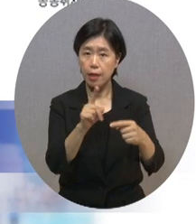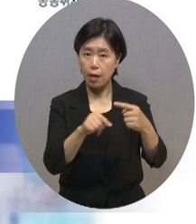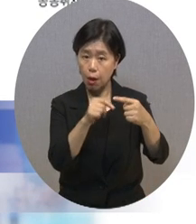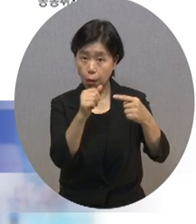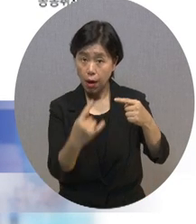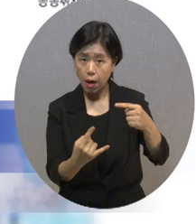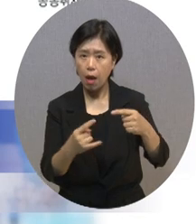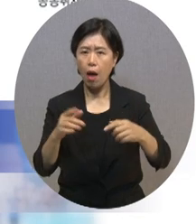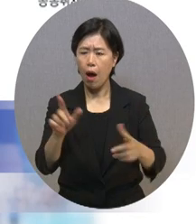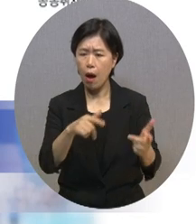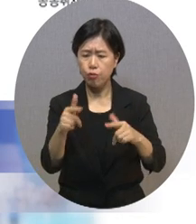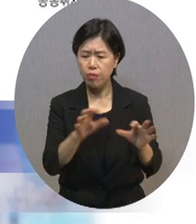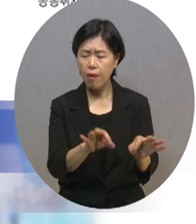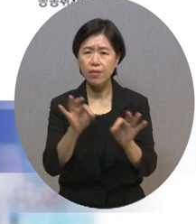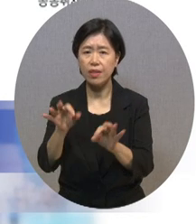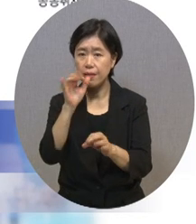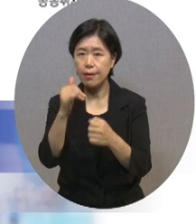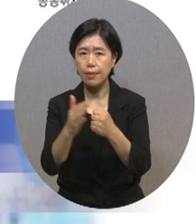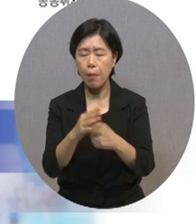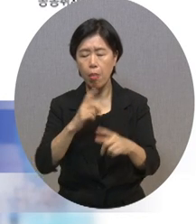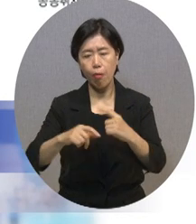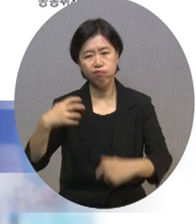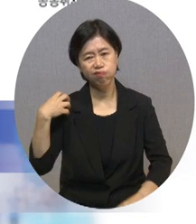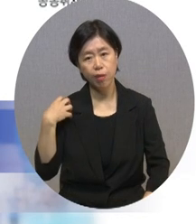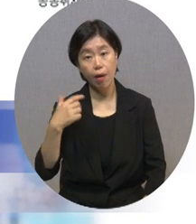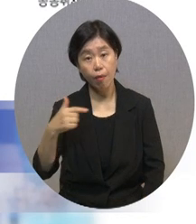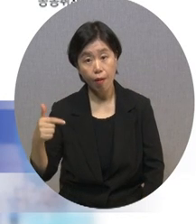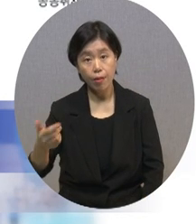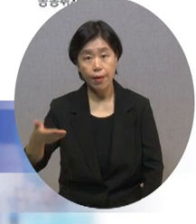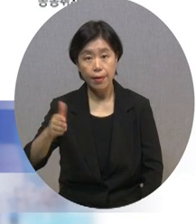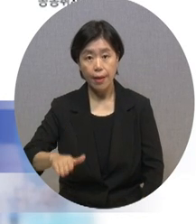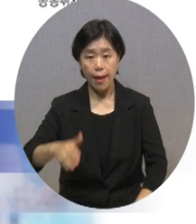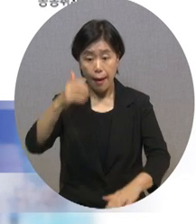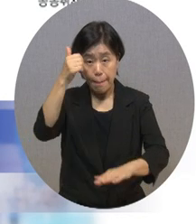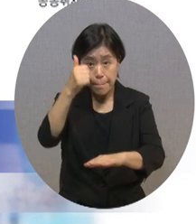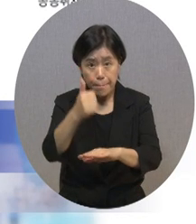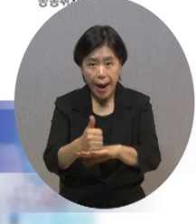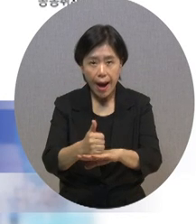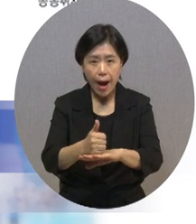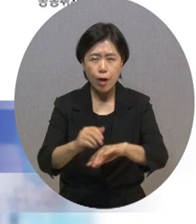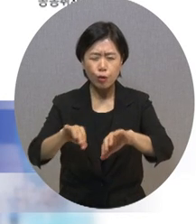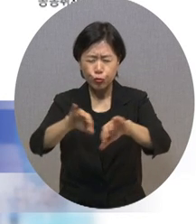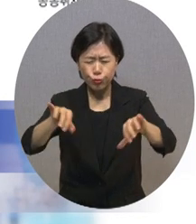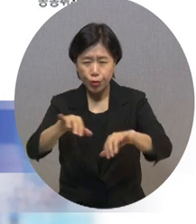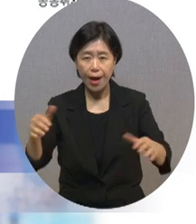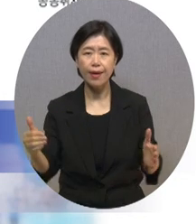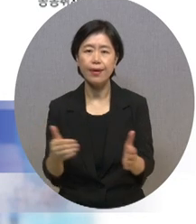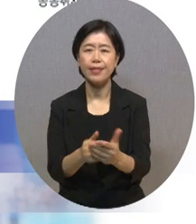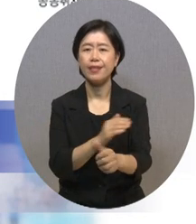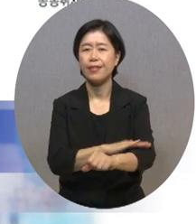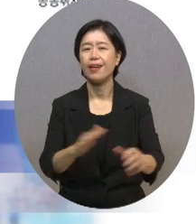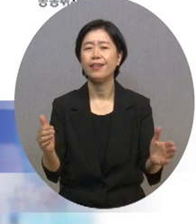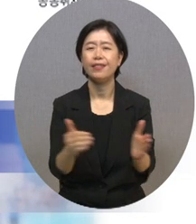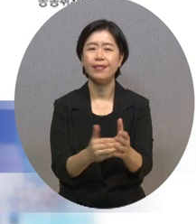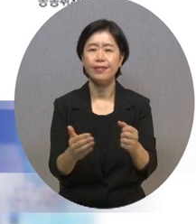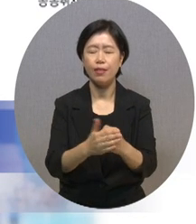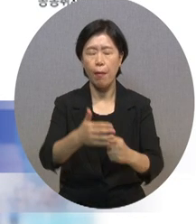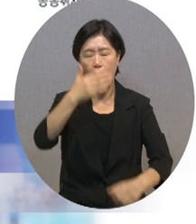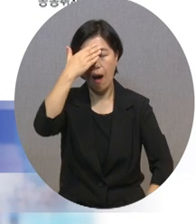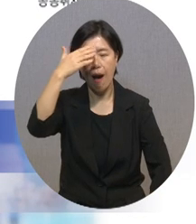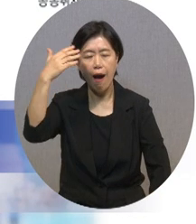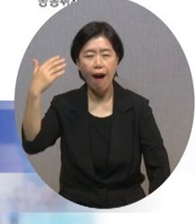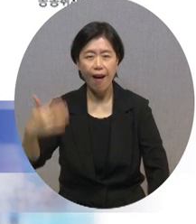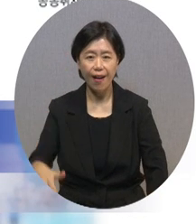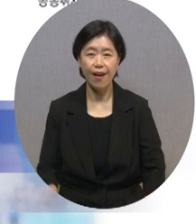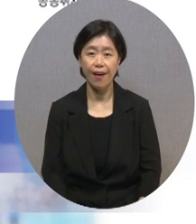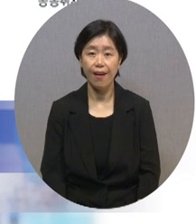연기되면서 적지 않은 부담이 있었는데요 무사히 센강을 헤엄쳐 나와 다행이라며 좋은 결과로 완주할